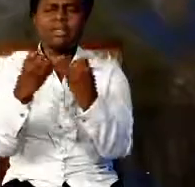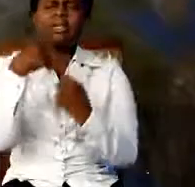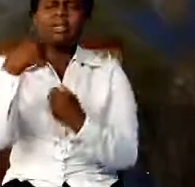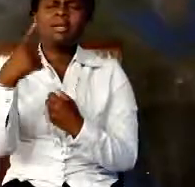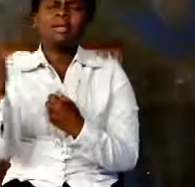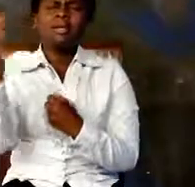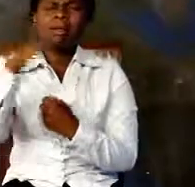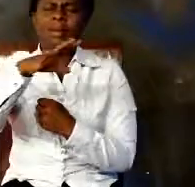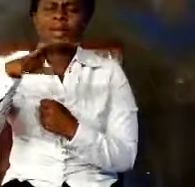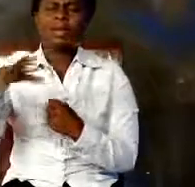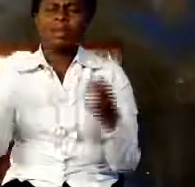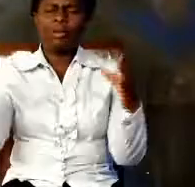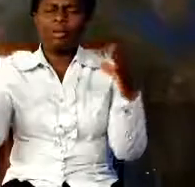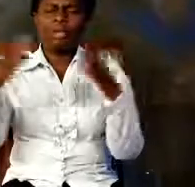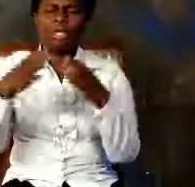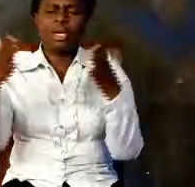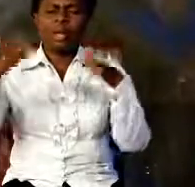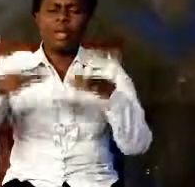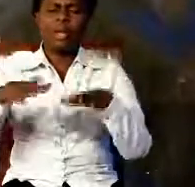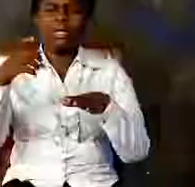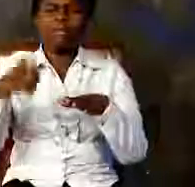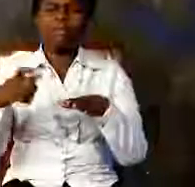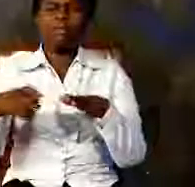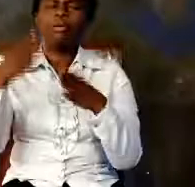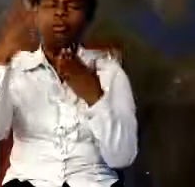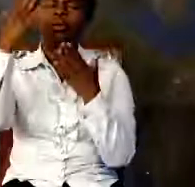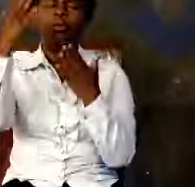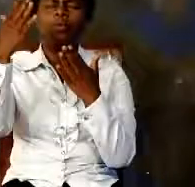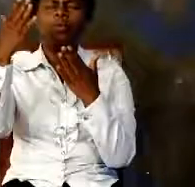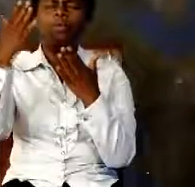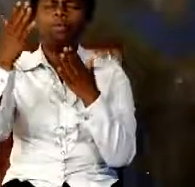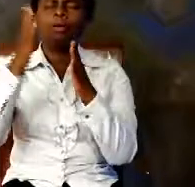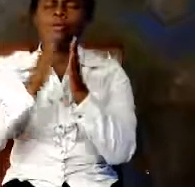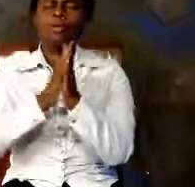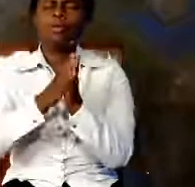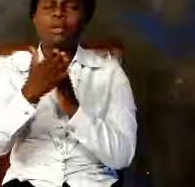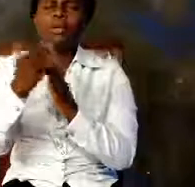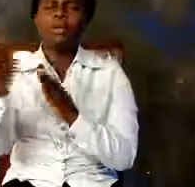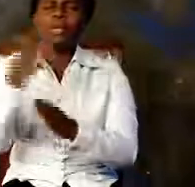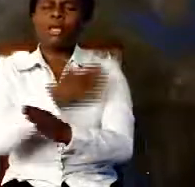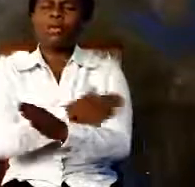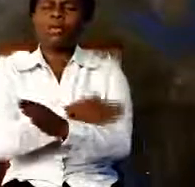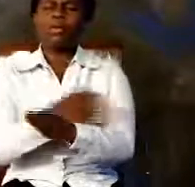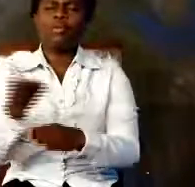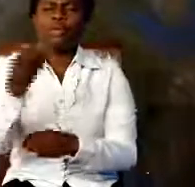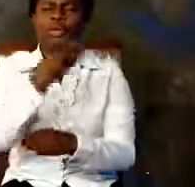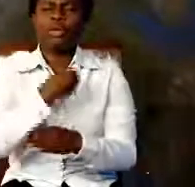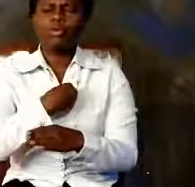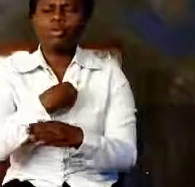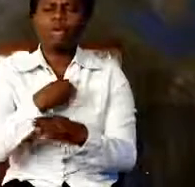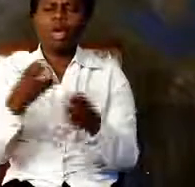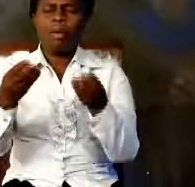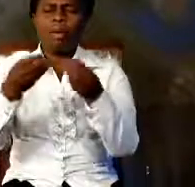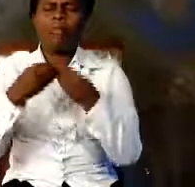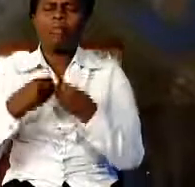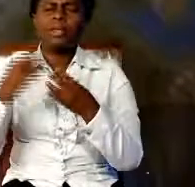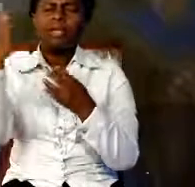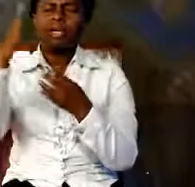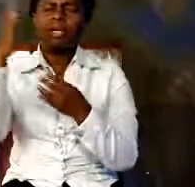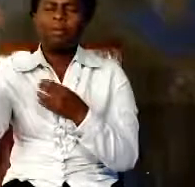mahali walipokusanyika, uwabariki watu wa Mungu. Tunawaombea na wale wahudumu wetu ambao umetupatia katika mahubiri